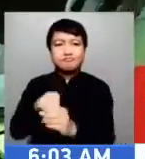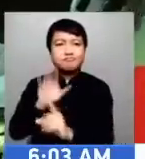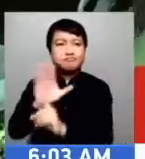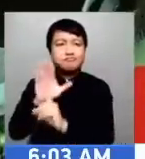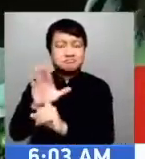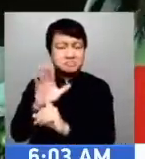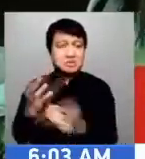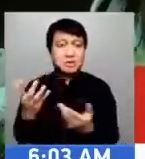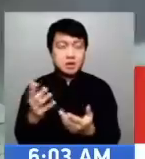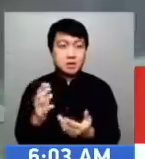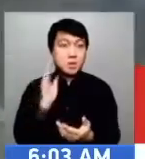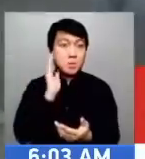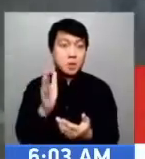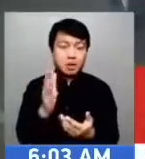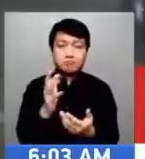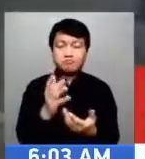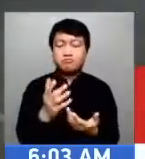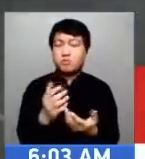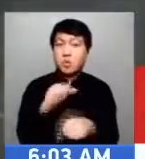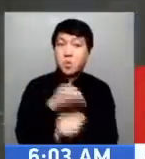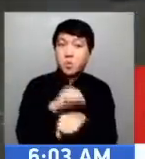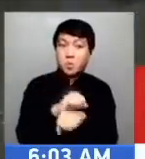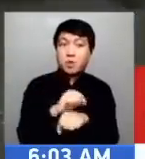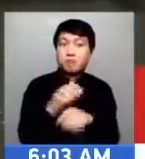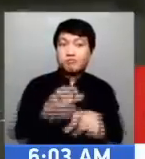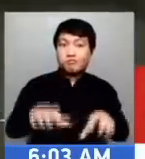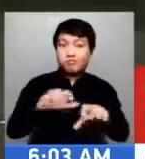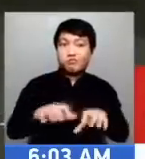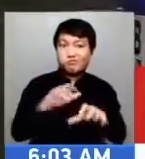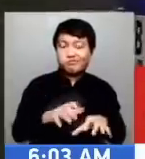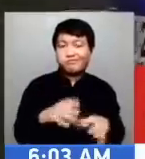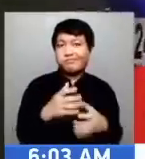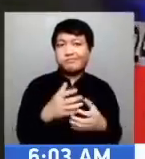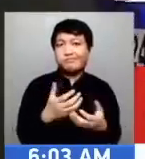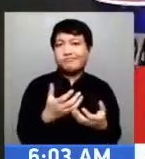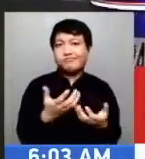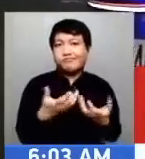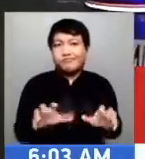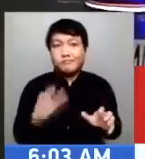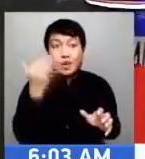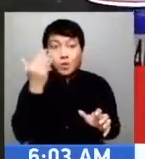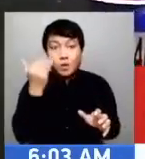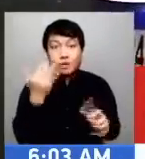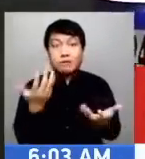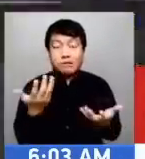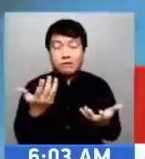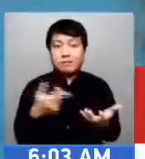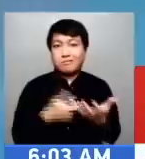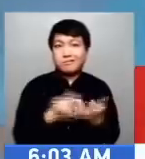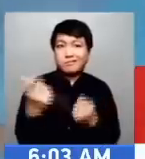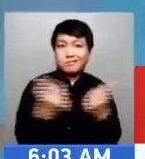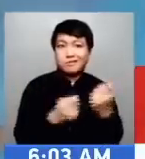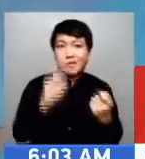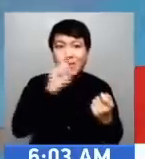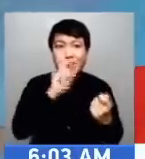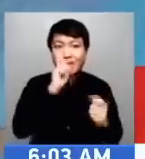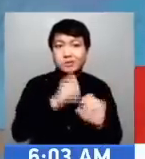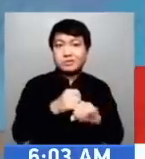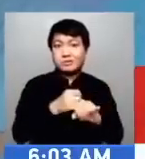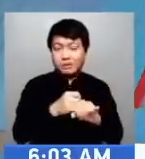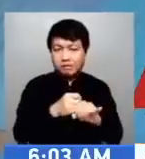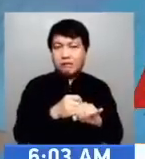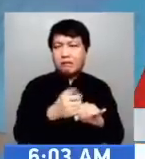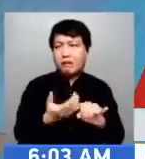tsuper kapag sinimula na ang phase out, may mga alinlangan din siya sa iminumungkahin na may buwan ng sweldo ang mga tsuper. Mahirap yun, sir. No,